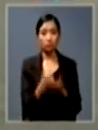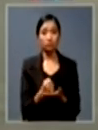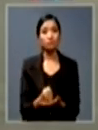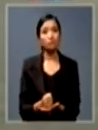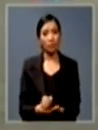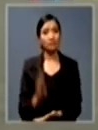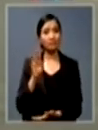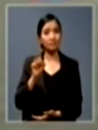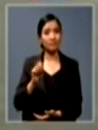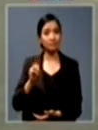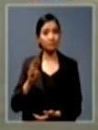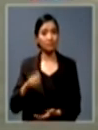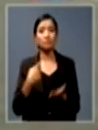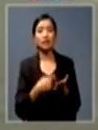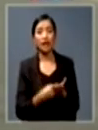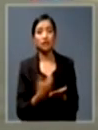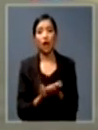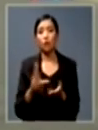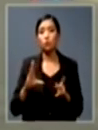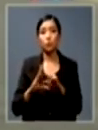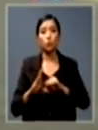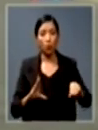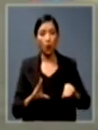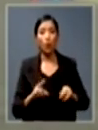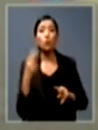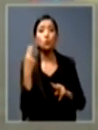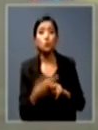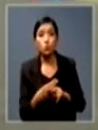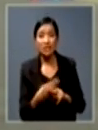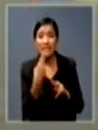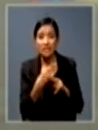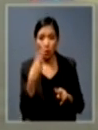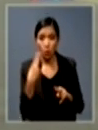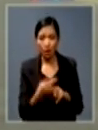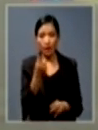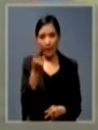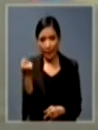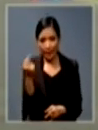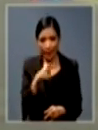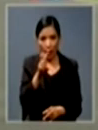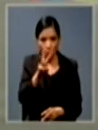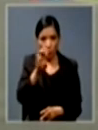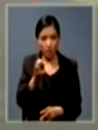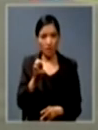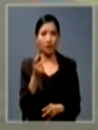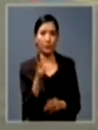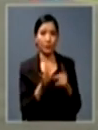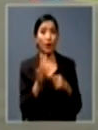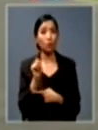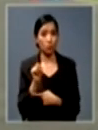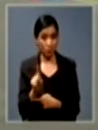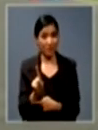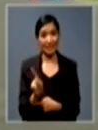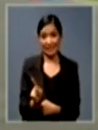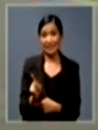SME ผ่านโครงการค้ำประกันสินเชื่อ SME ทวีทุนเขาใช้คำนี้นะครับทวีทุนนะฮะก็คือว่าในภาษาของนักธุร